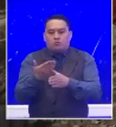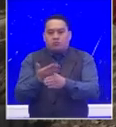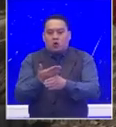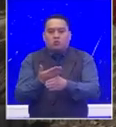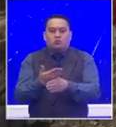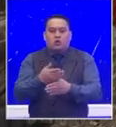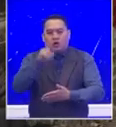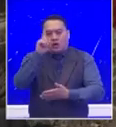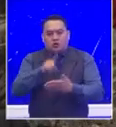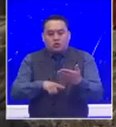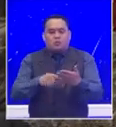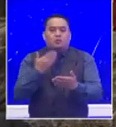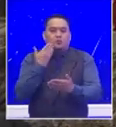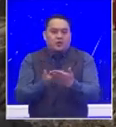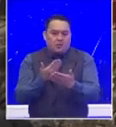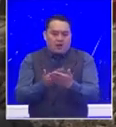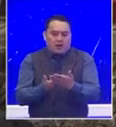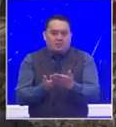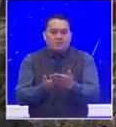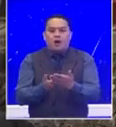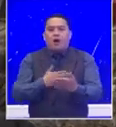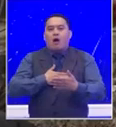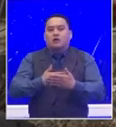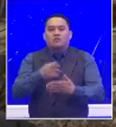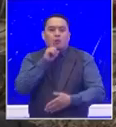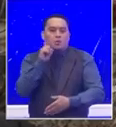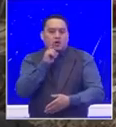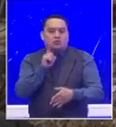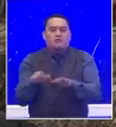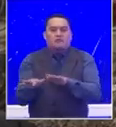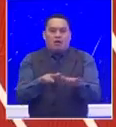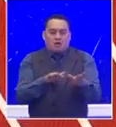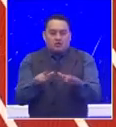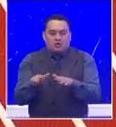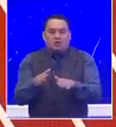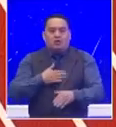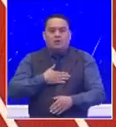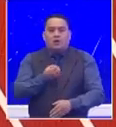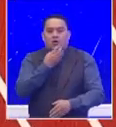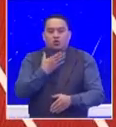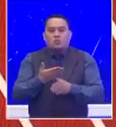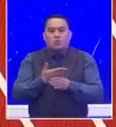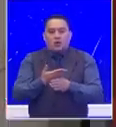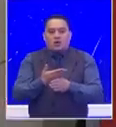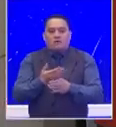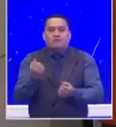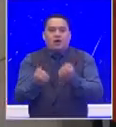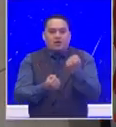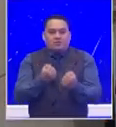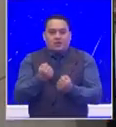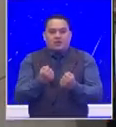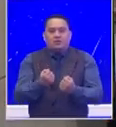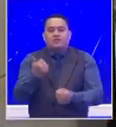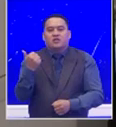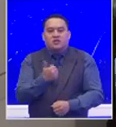подают очень хороший пример. В последнее время наблюдается активность молодежи в этой деятельности. Также нам хорошо помогают автоволонтеры. С начала этой